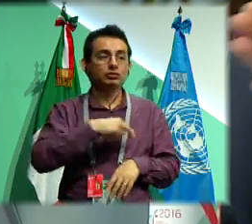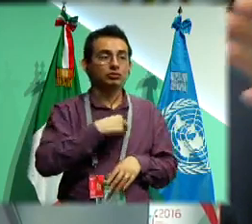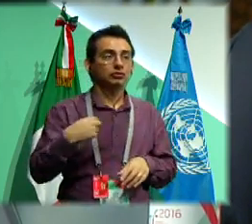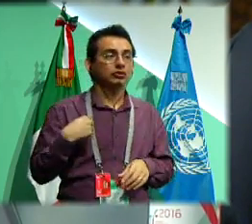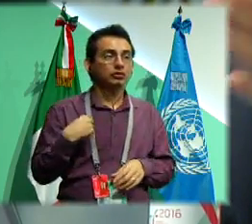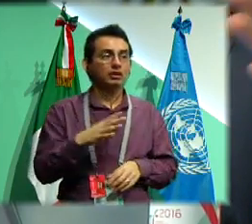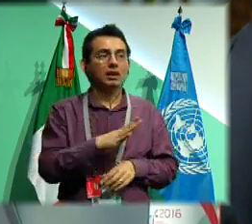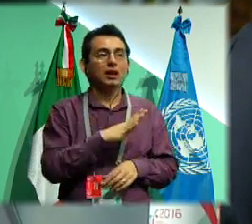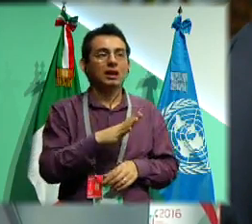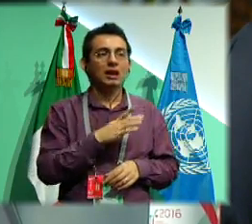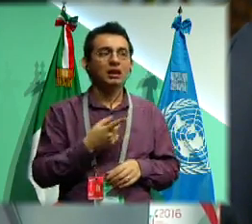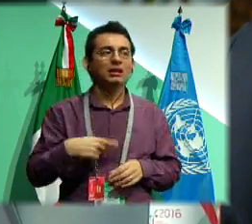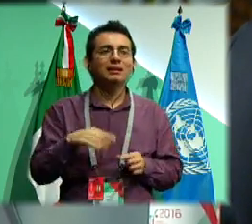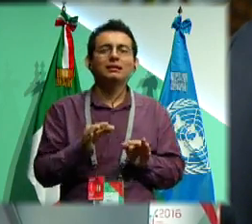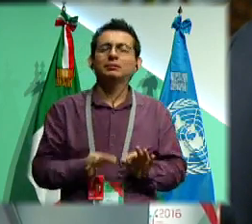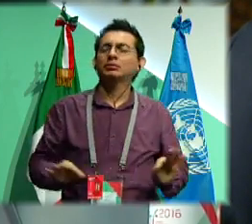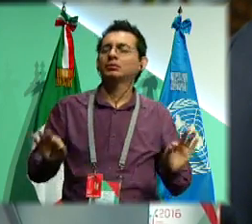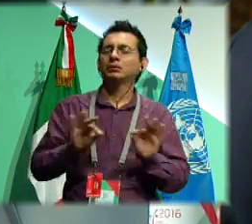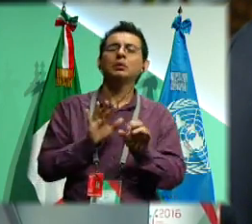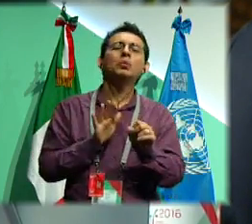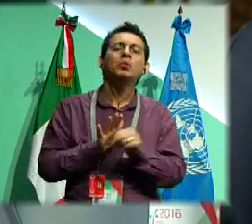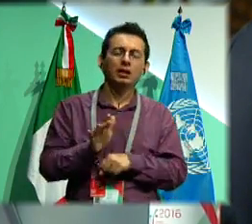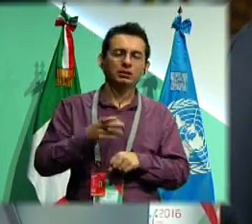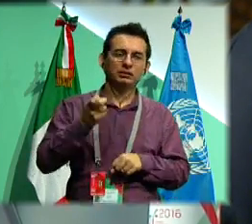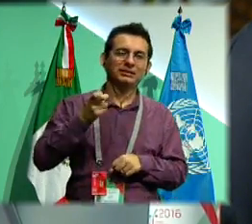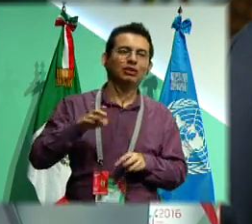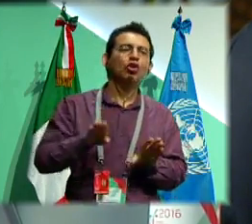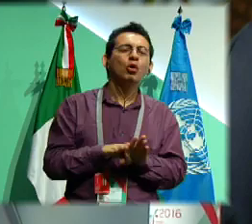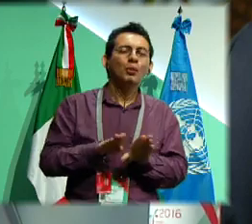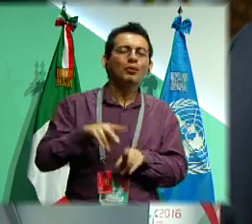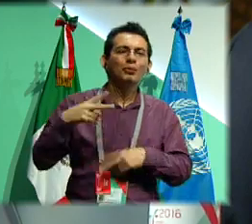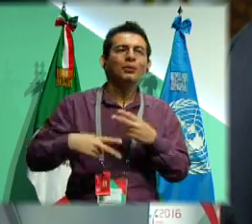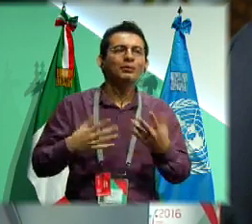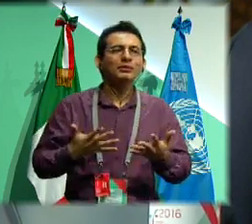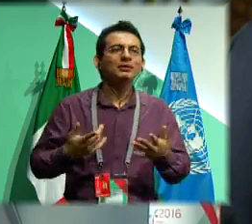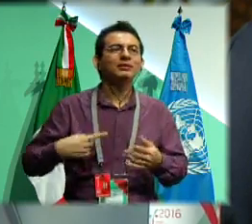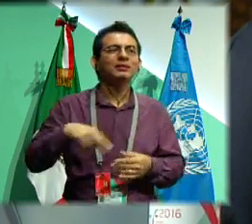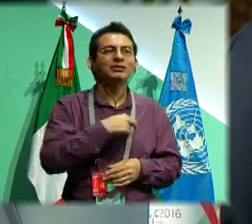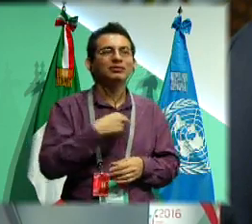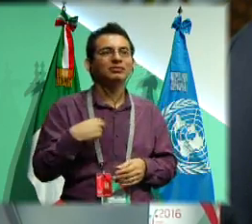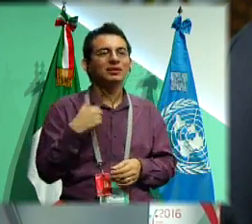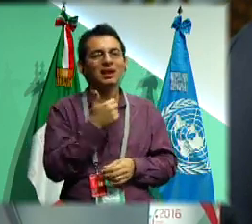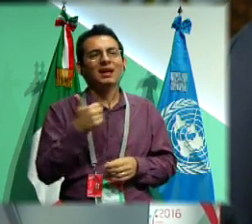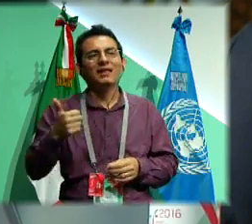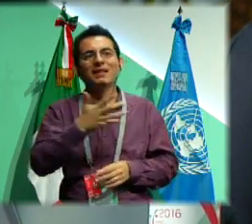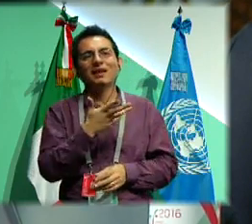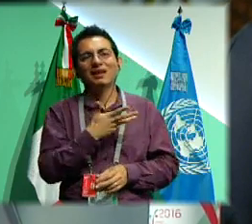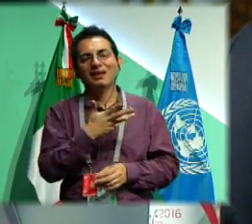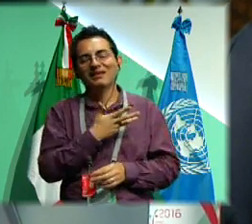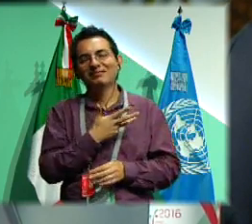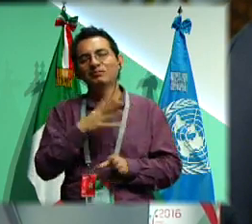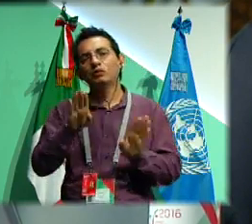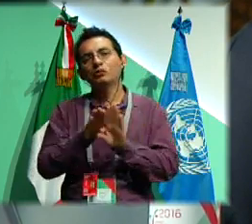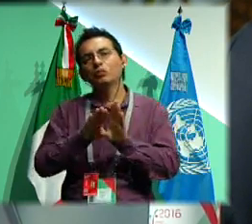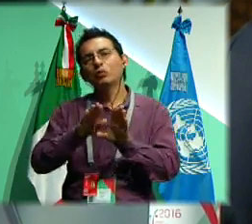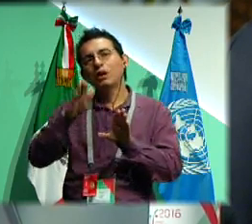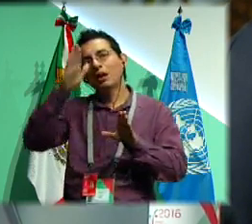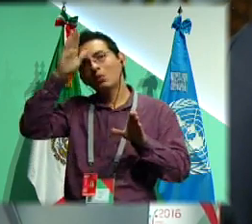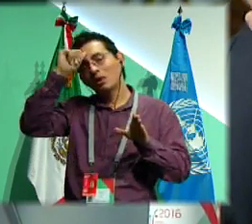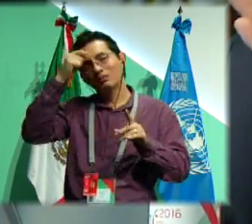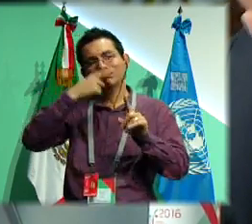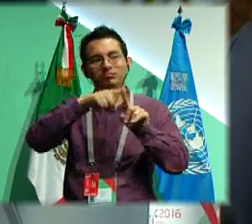c'est que l'on tienne compte d'autres points de vue, d'autres parties prenantes. Et un point sur